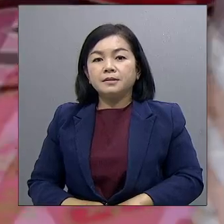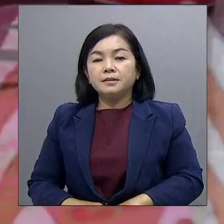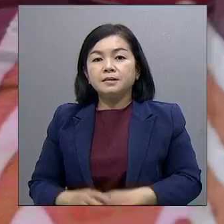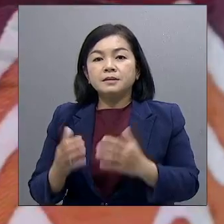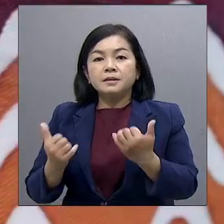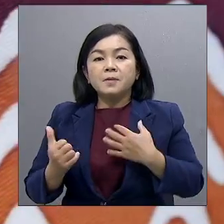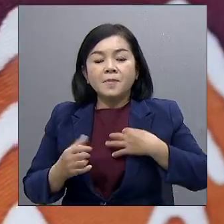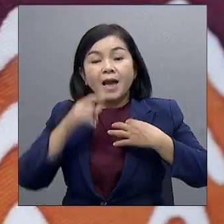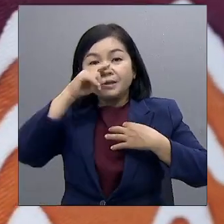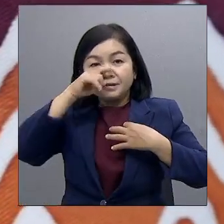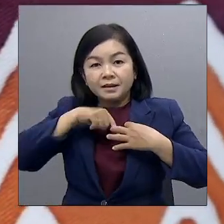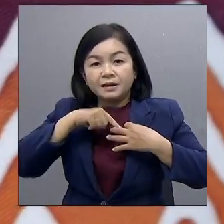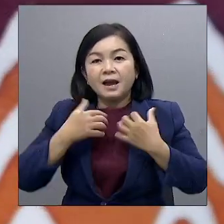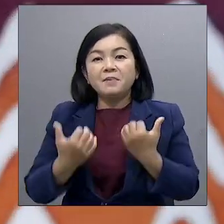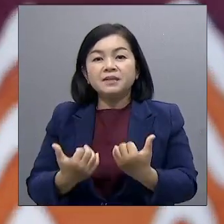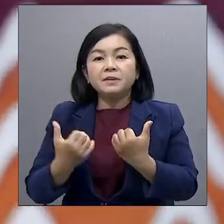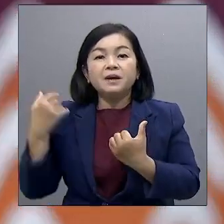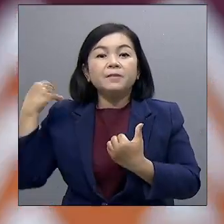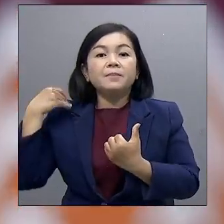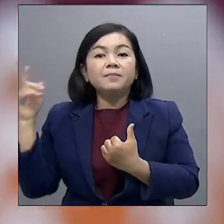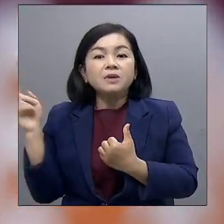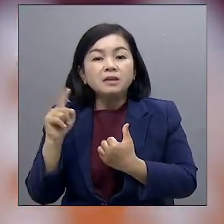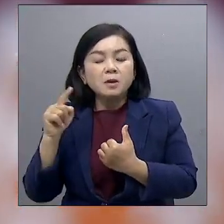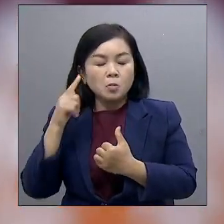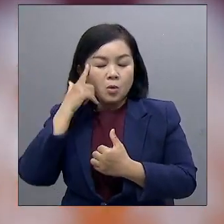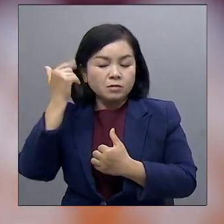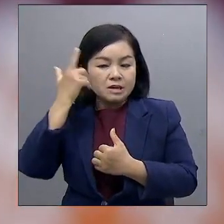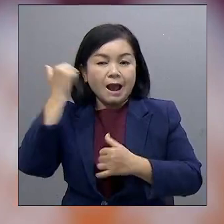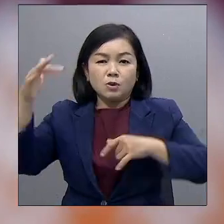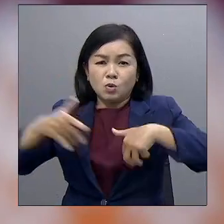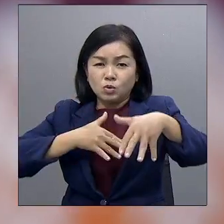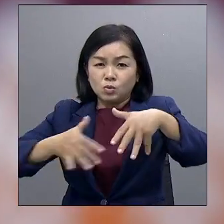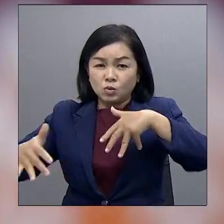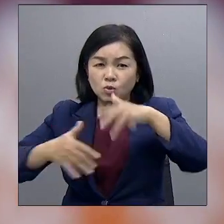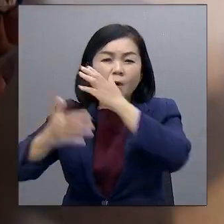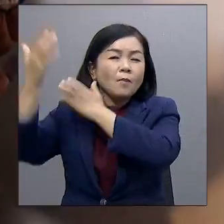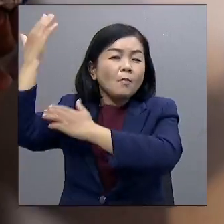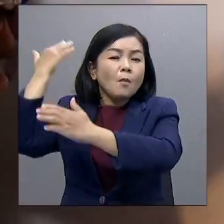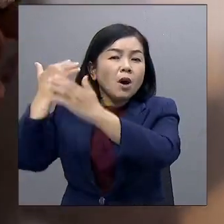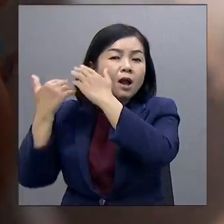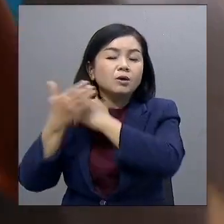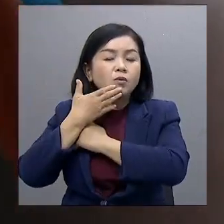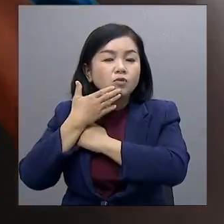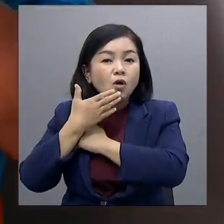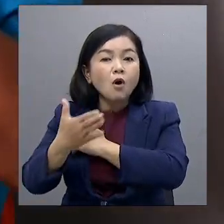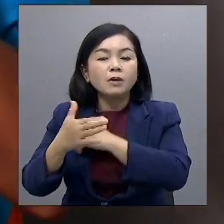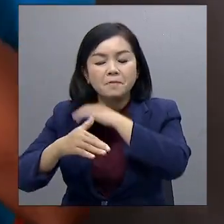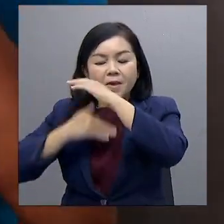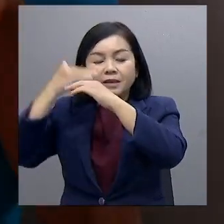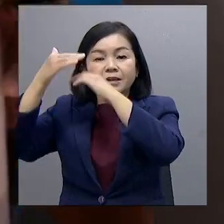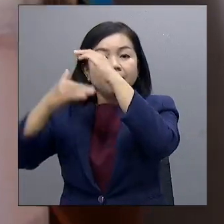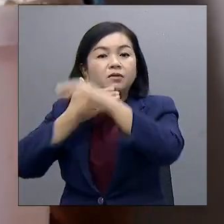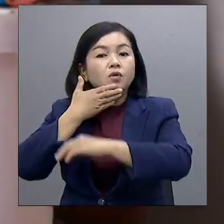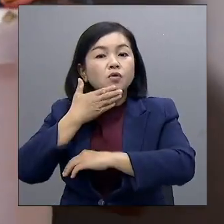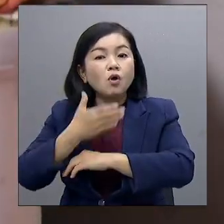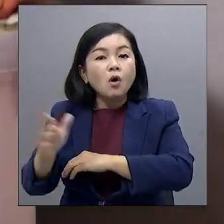ผ้าไทยเป็นมรดกอันทรงคุณค่าทางภูมิปัญญาซึ่งบรรพบุรุษได้สร้างสรรค์สืบทอดและพัฒนาสืบต่อกัน